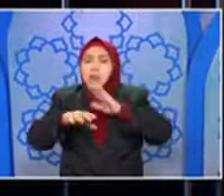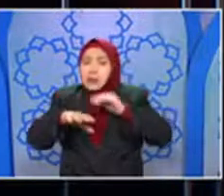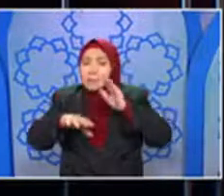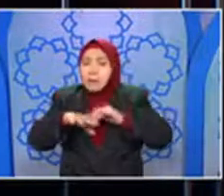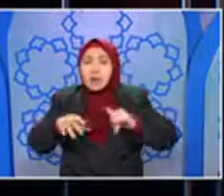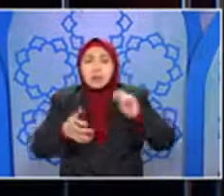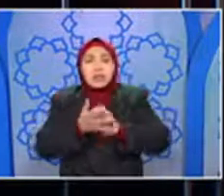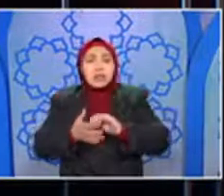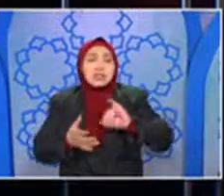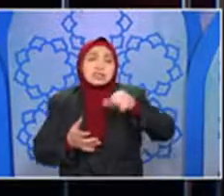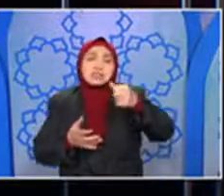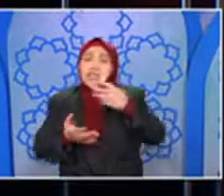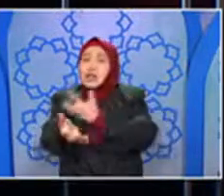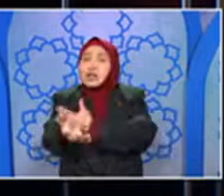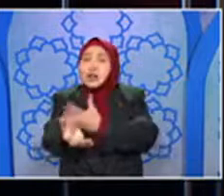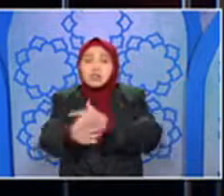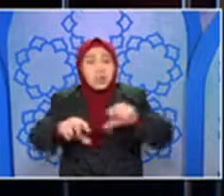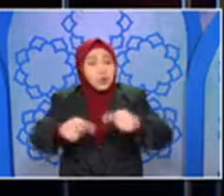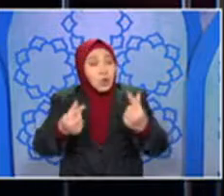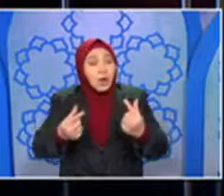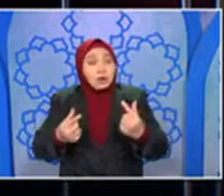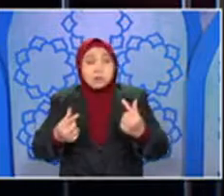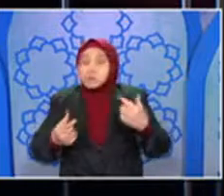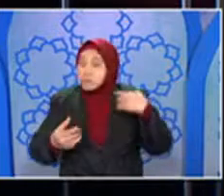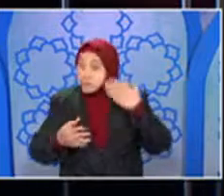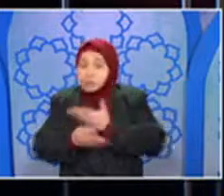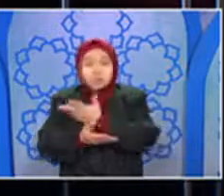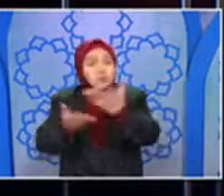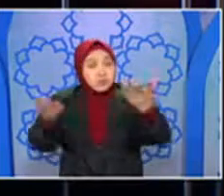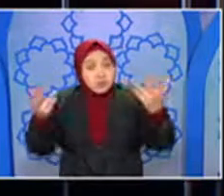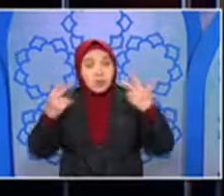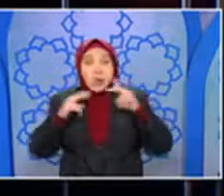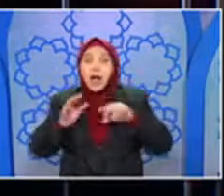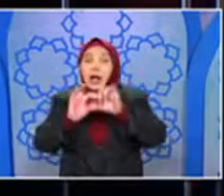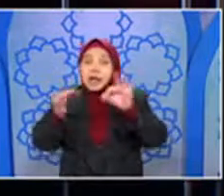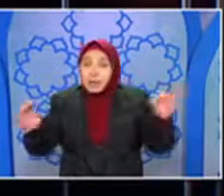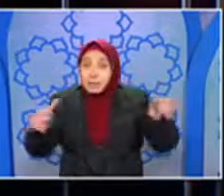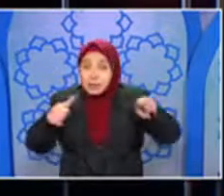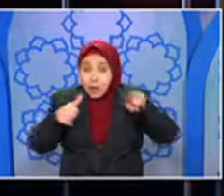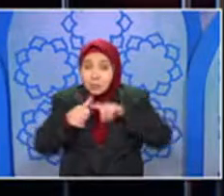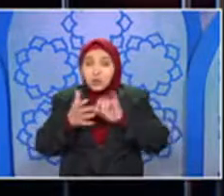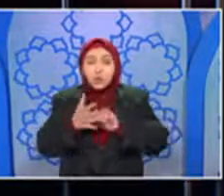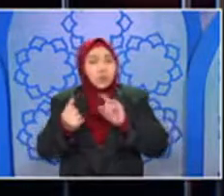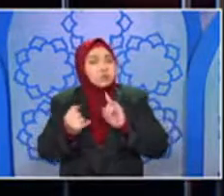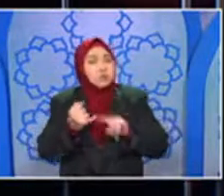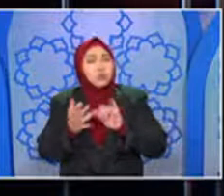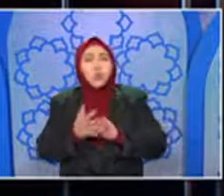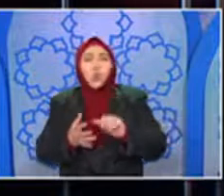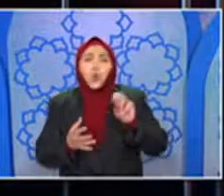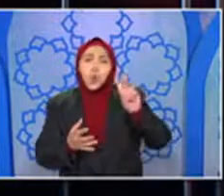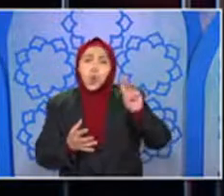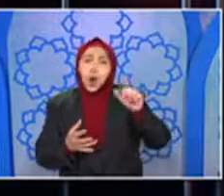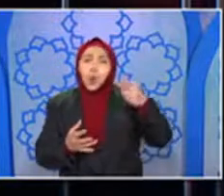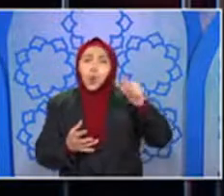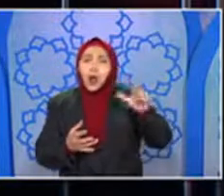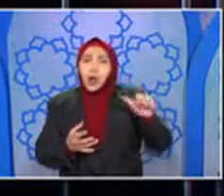Jilul Quran, generasi Al-Quran. Saudara dan saudari yang saya kasihi sekalian, ayat pertama tu hujungnya menarik. Wahuwal Azizul